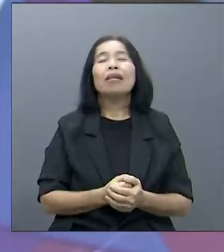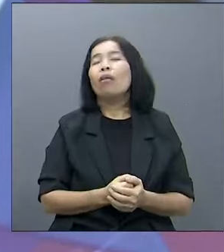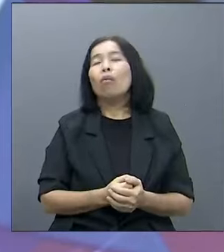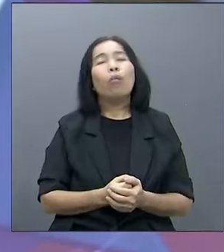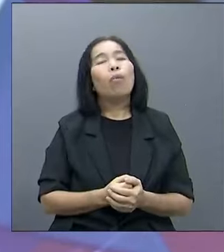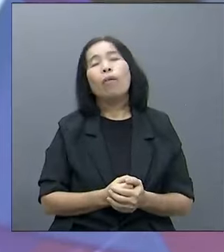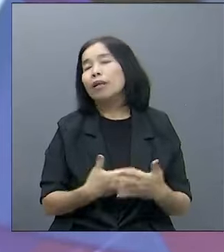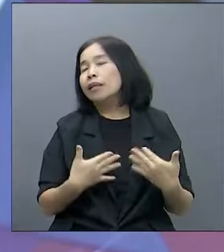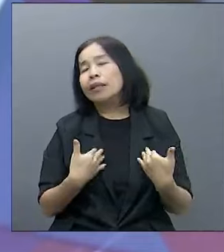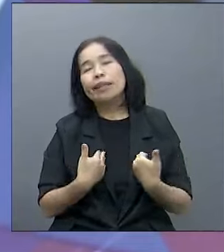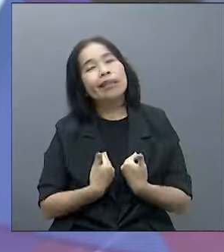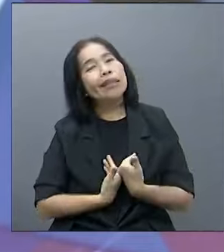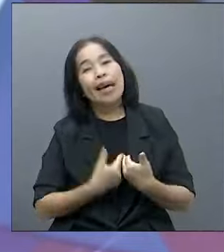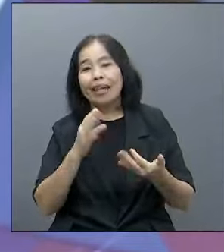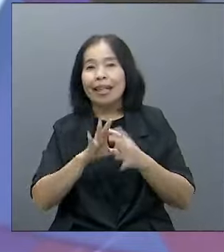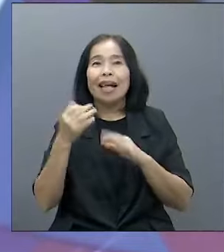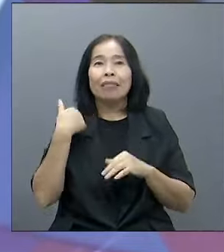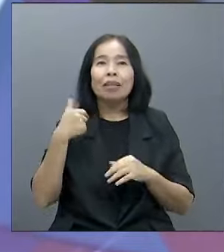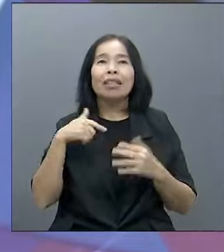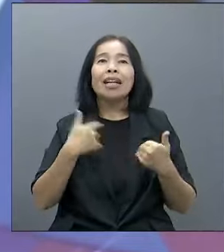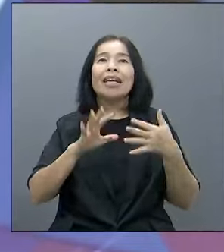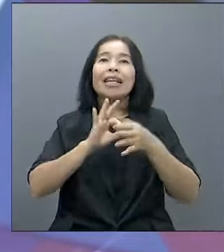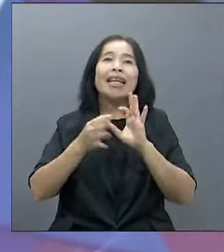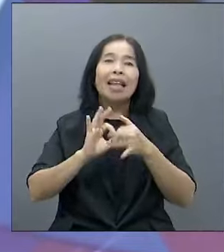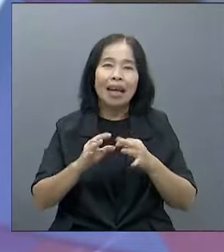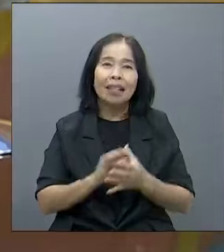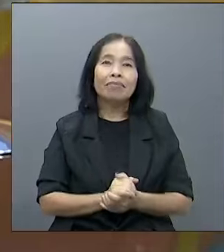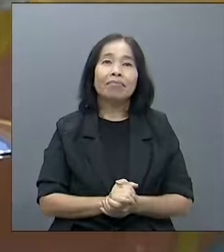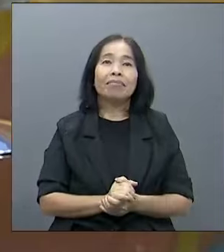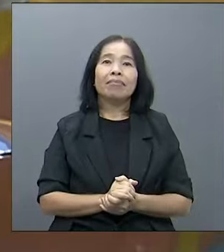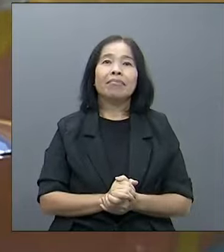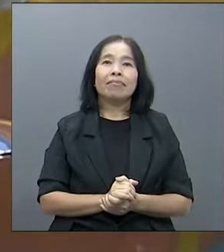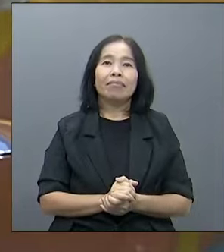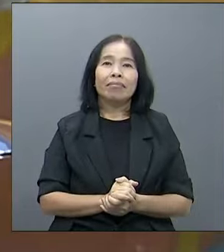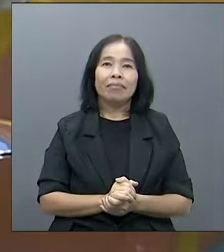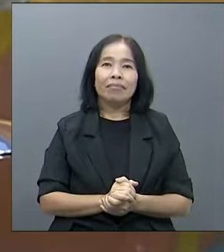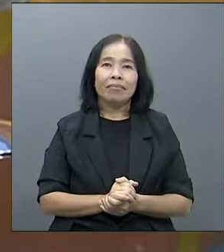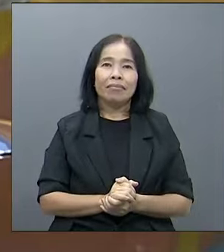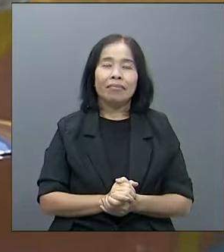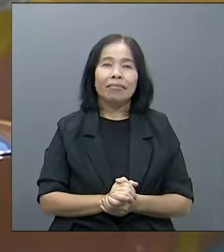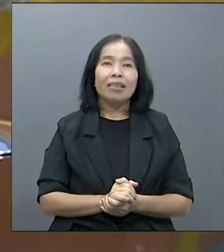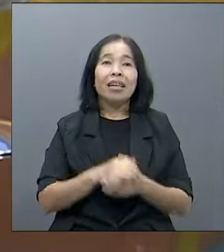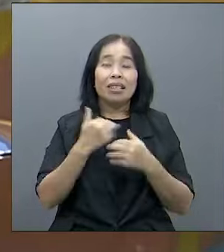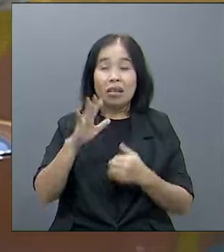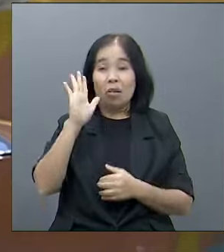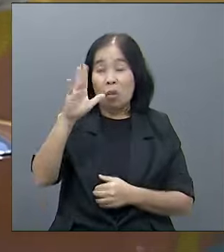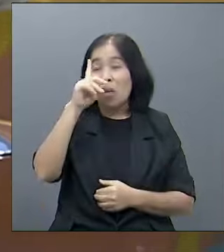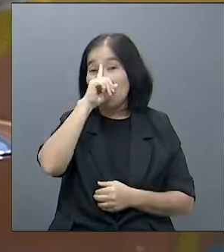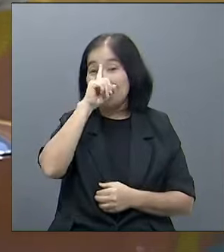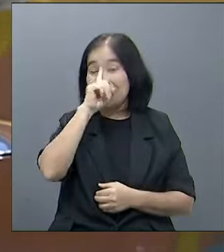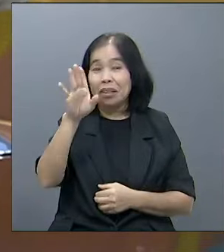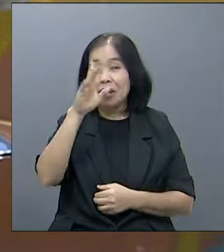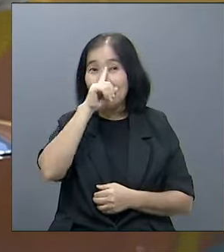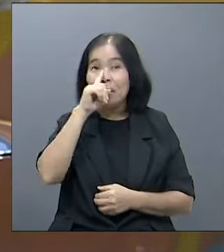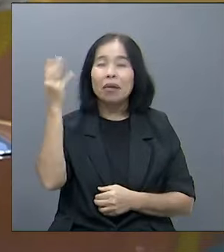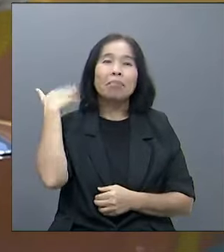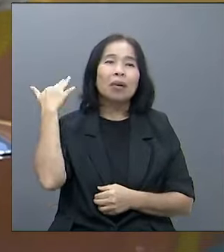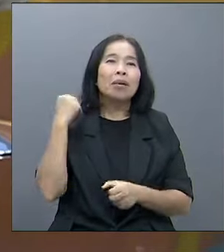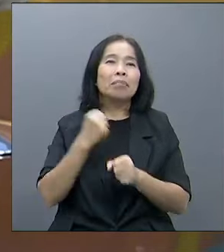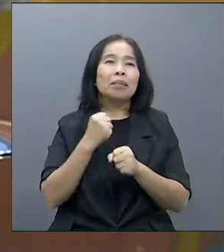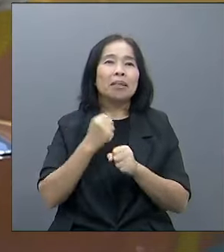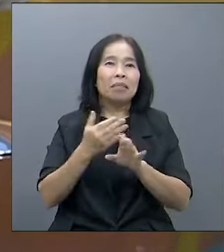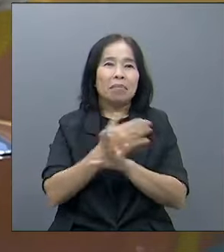าเกือบครึ่งชีวิตปัจจุบันก็ยังอยู่กับการกีฬาค่ะ จริงๆเนี่ยเดี๋ยว พอ ชมัยพรเนี่ยเดี๋ยวกว่านี้หมายถึงว่ามีอายุงานมากกว่